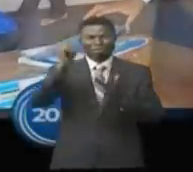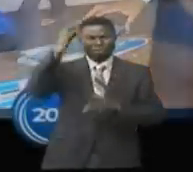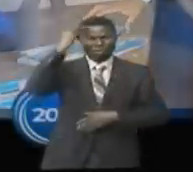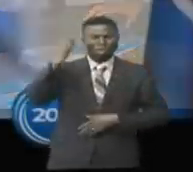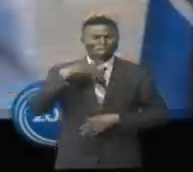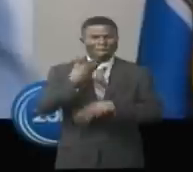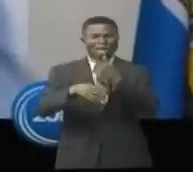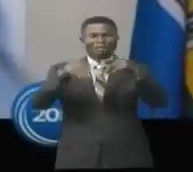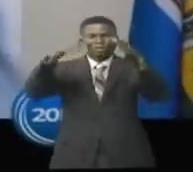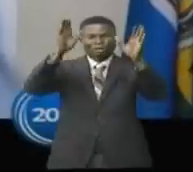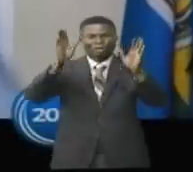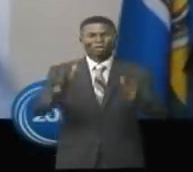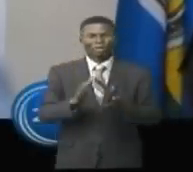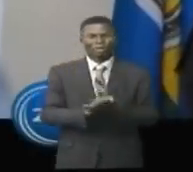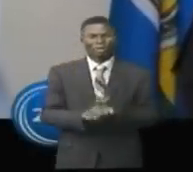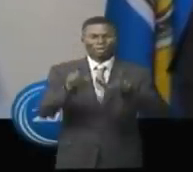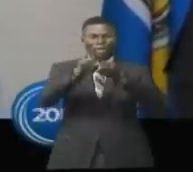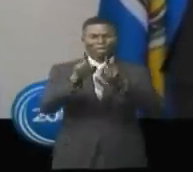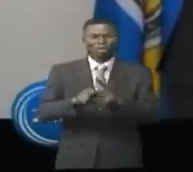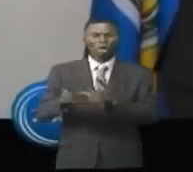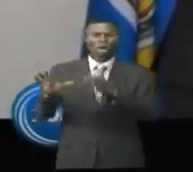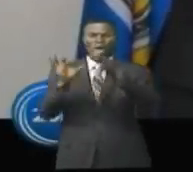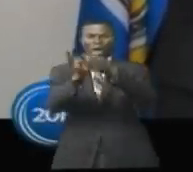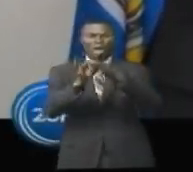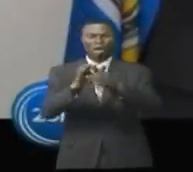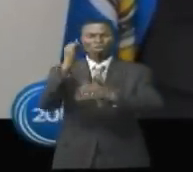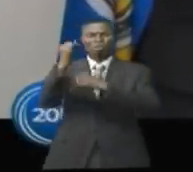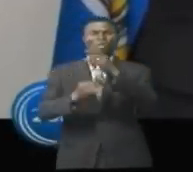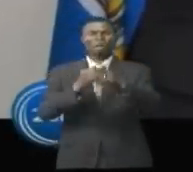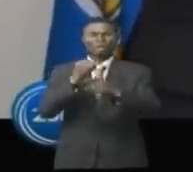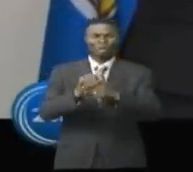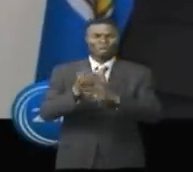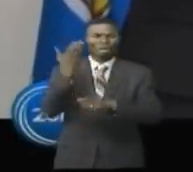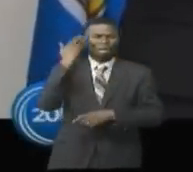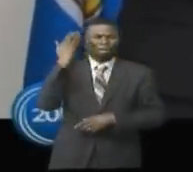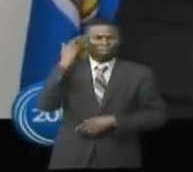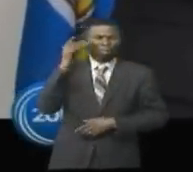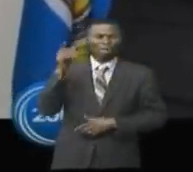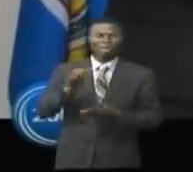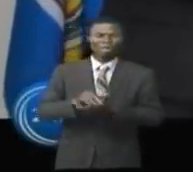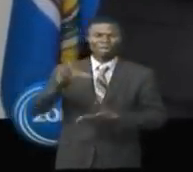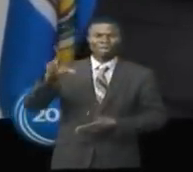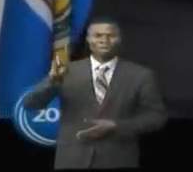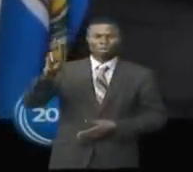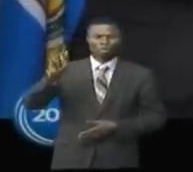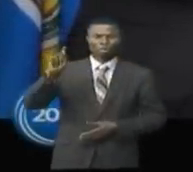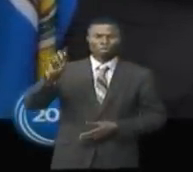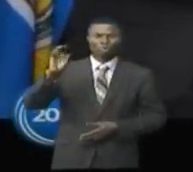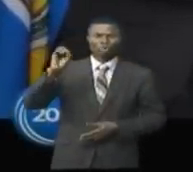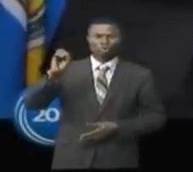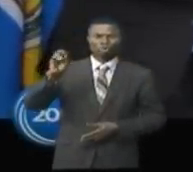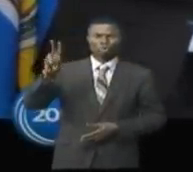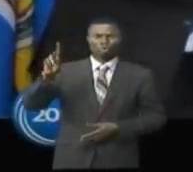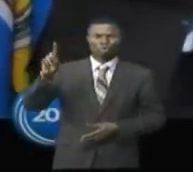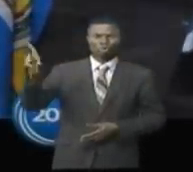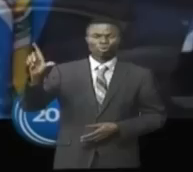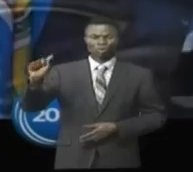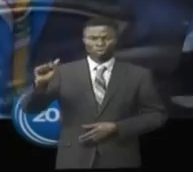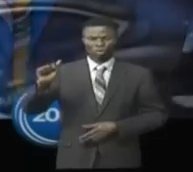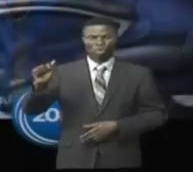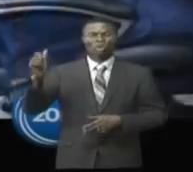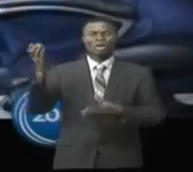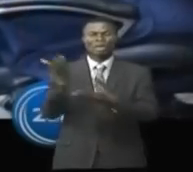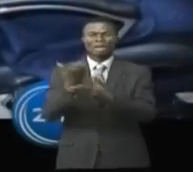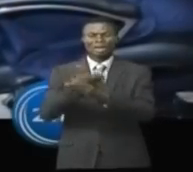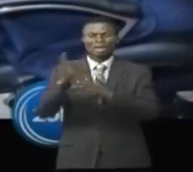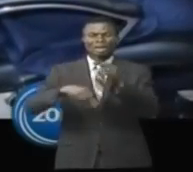des Affaires étrangères et de la Coopération internationale, Christophe Lutundula Palapenapala, de l'instrument de ratification